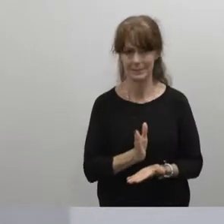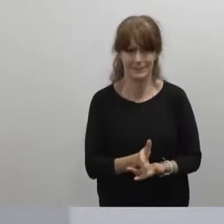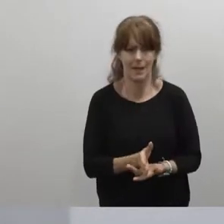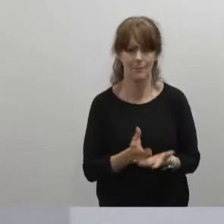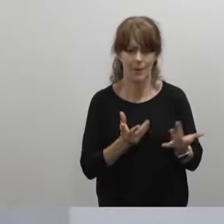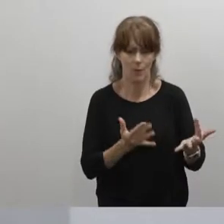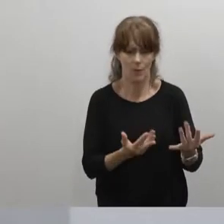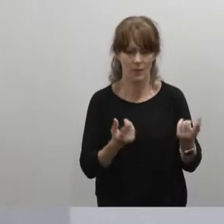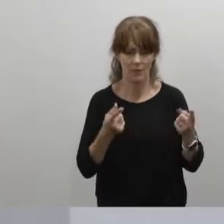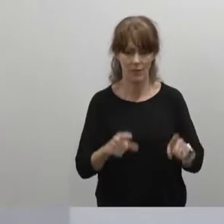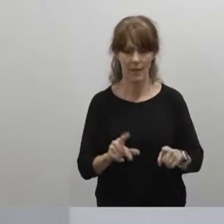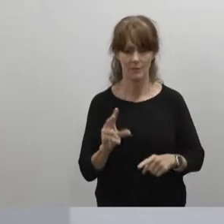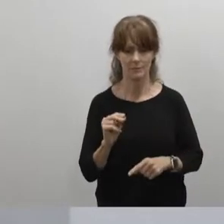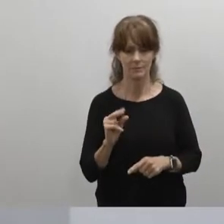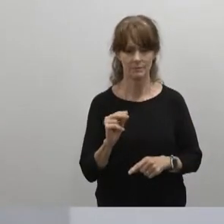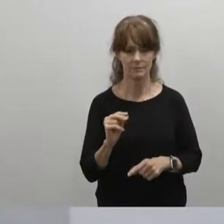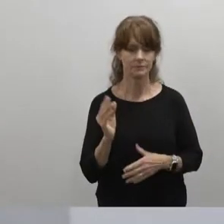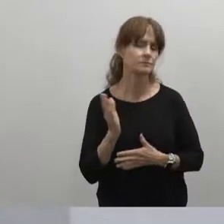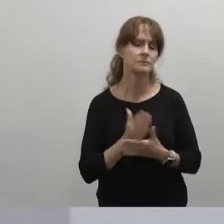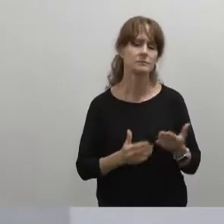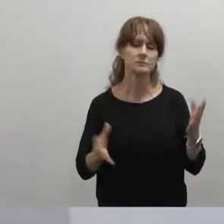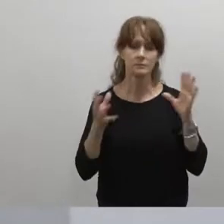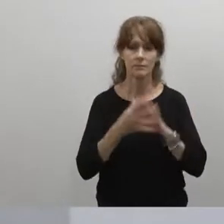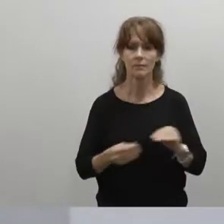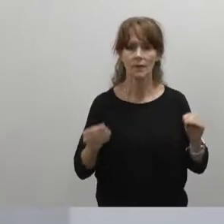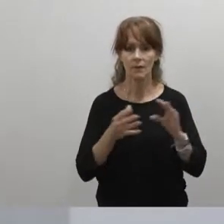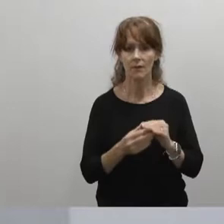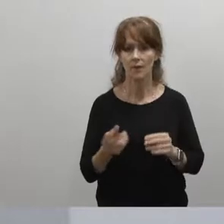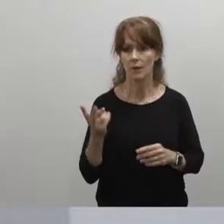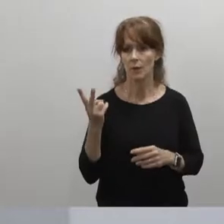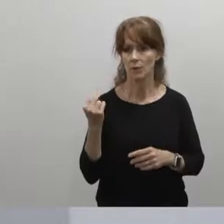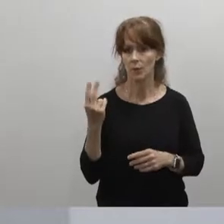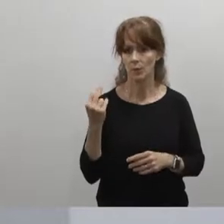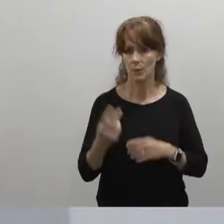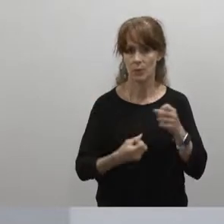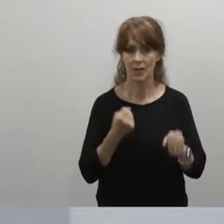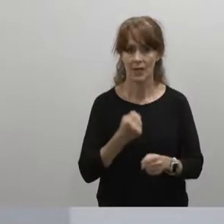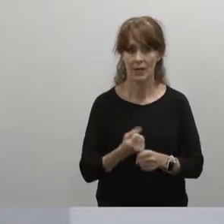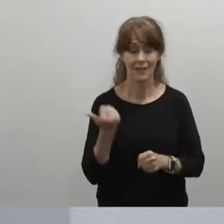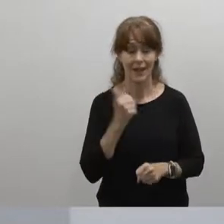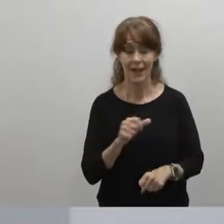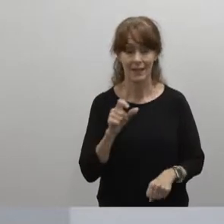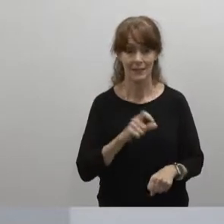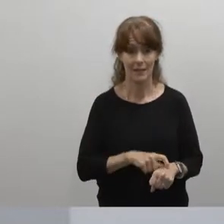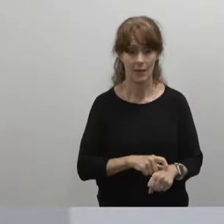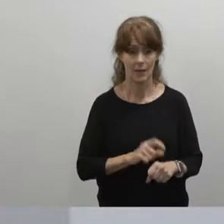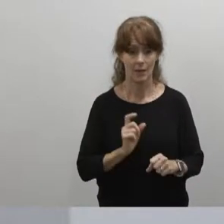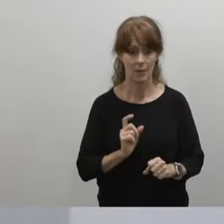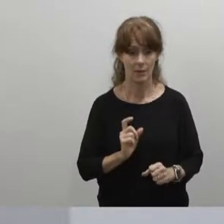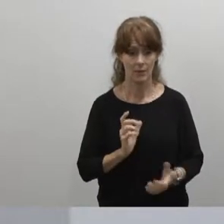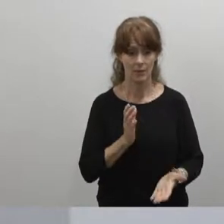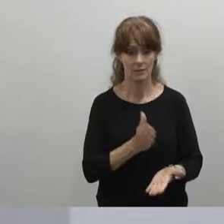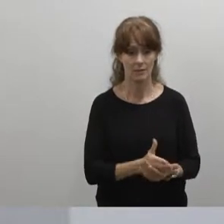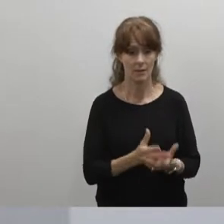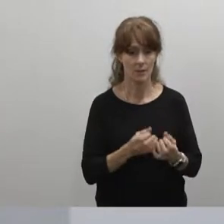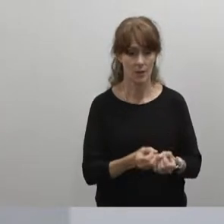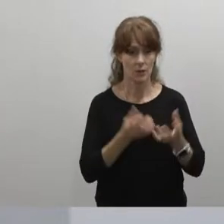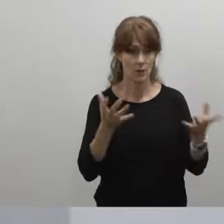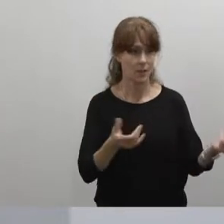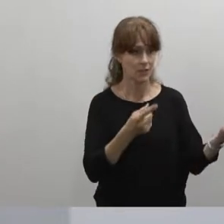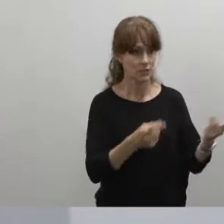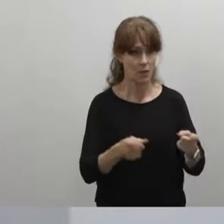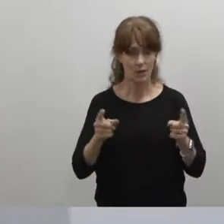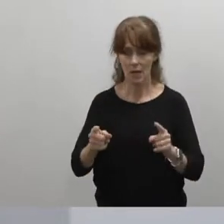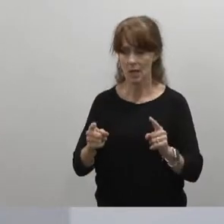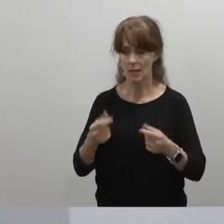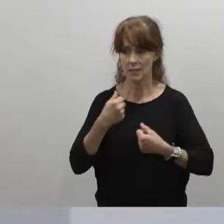thua ca kết cú dư nâng chùm này phê vô liền rộng chăm nơi tên ở nây